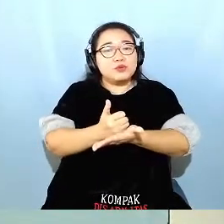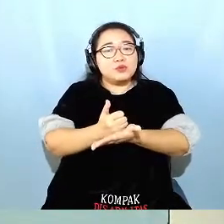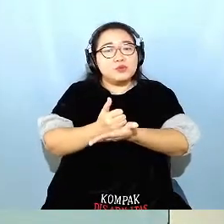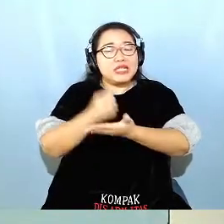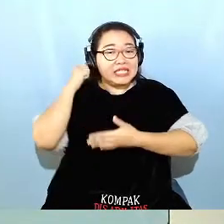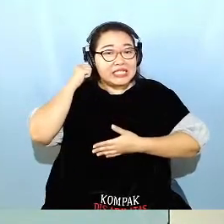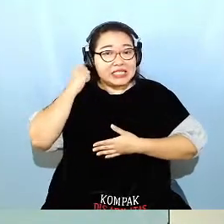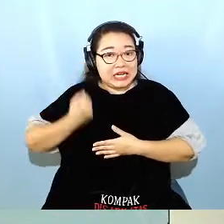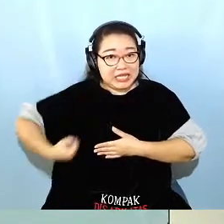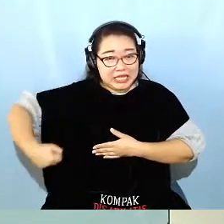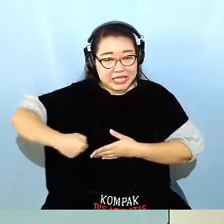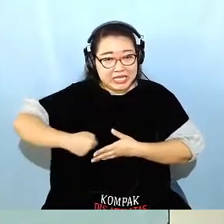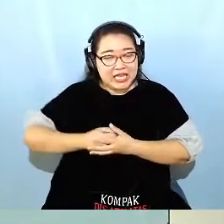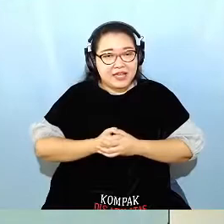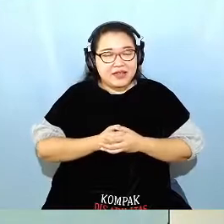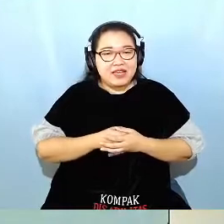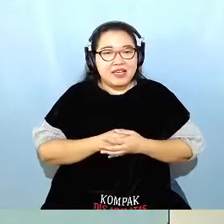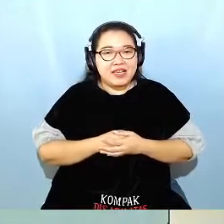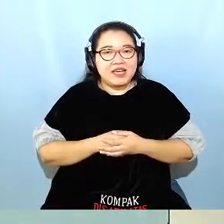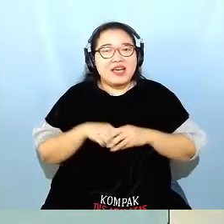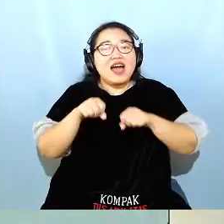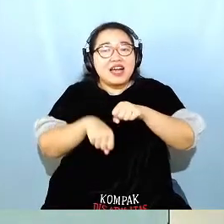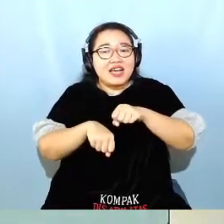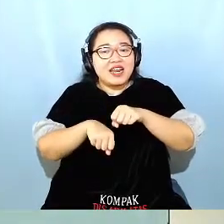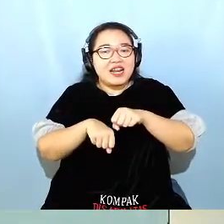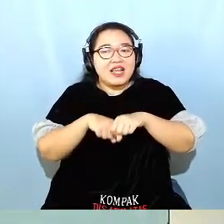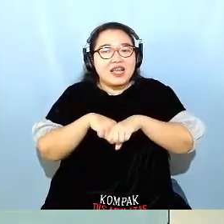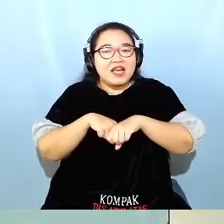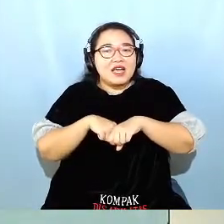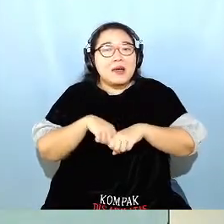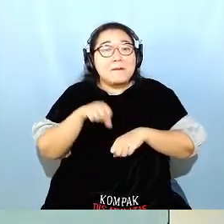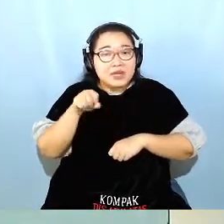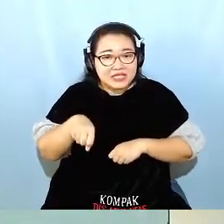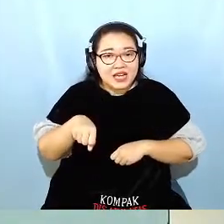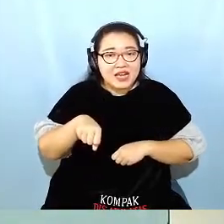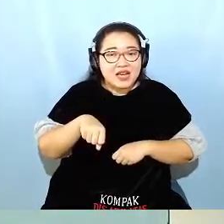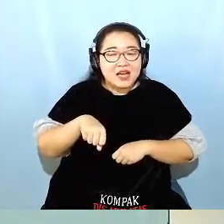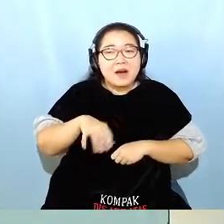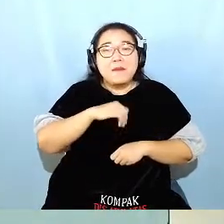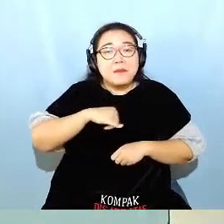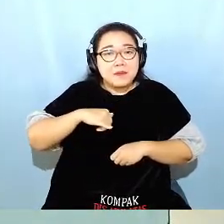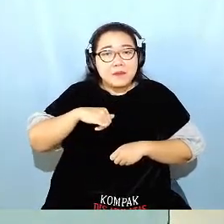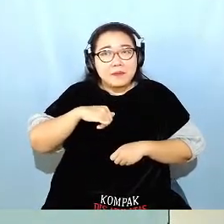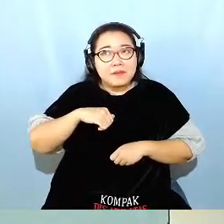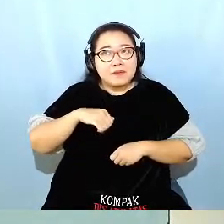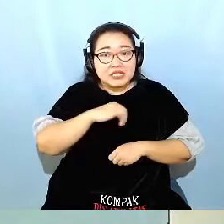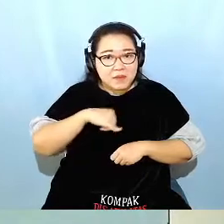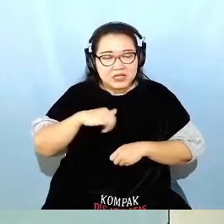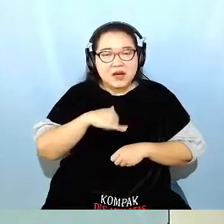terlibat, dan semuanya dijalankan bareng-bareng. Itulah bahasa cinta yang